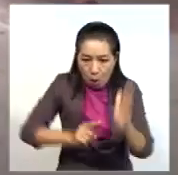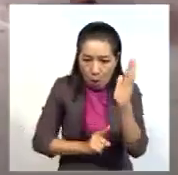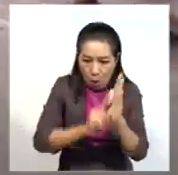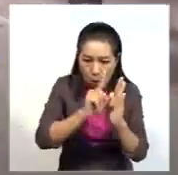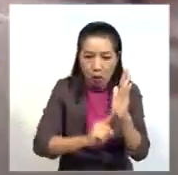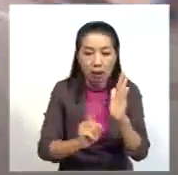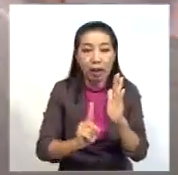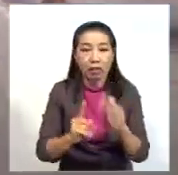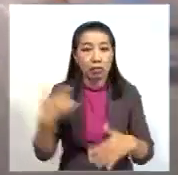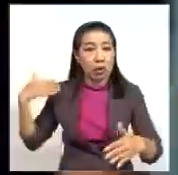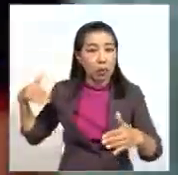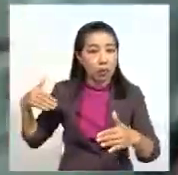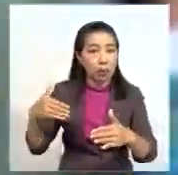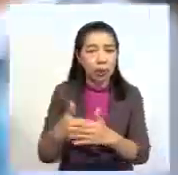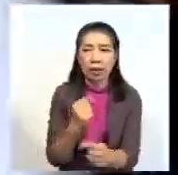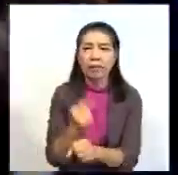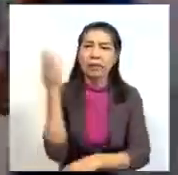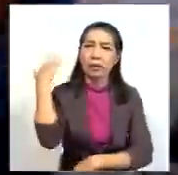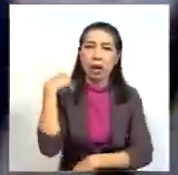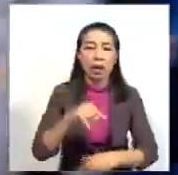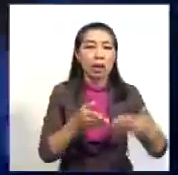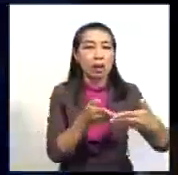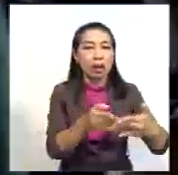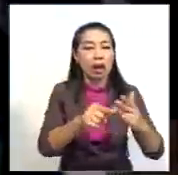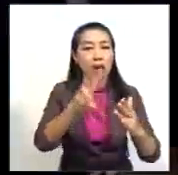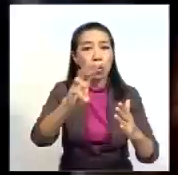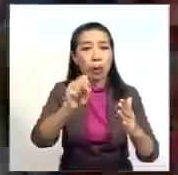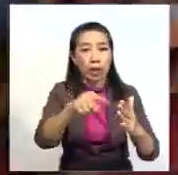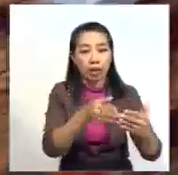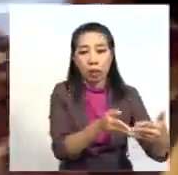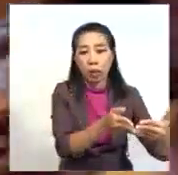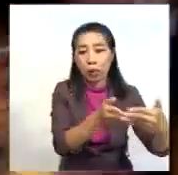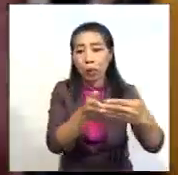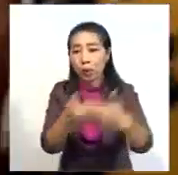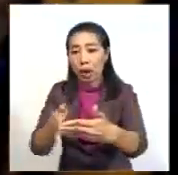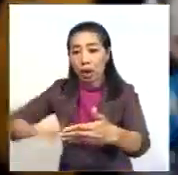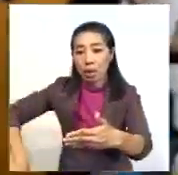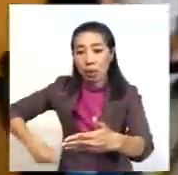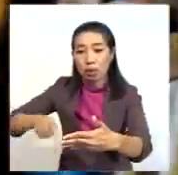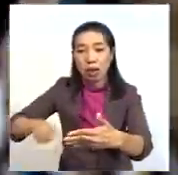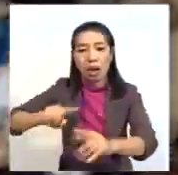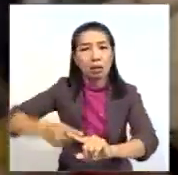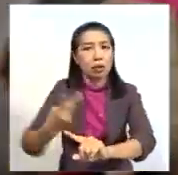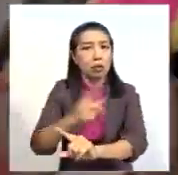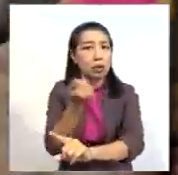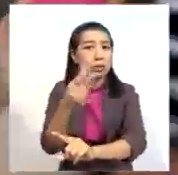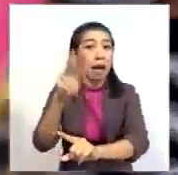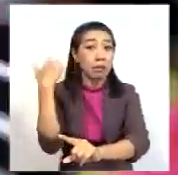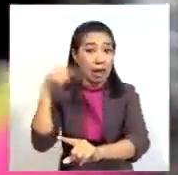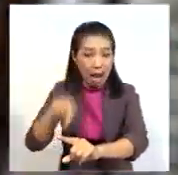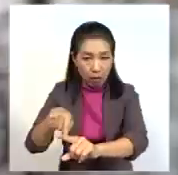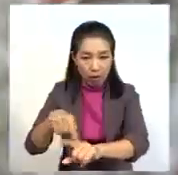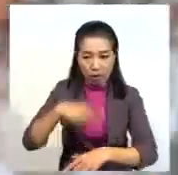คือตั้งแต่ทํามาเนี่ยโดยเฉพาะหลังจากที่เรือเวสดัมเข้ามาจอดที่ศรีหนุวิวเนี่ยนะคะตั้งแต่13กุมภาพันธ์ทาง